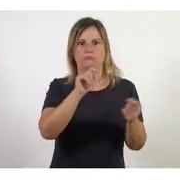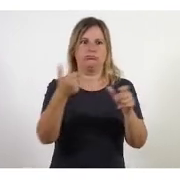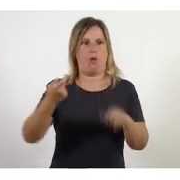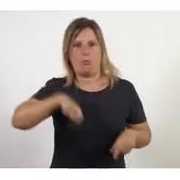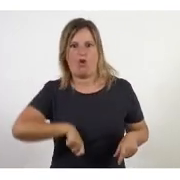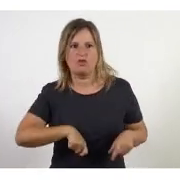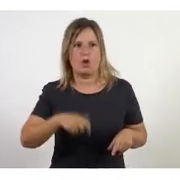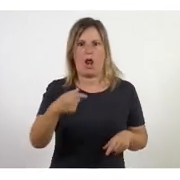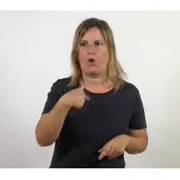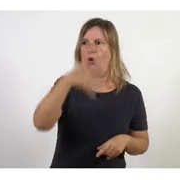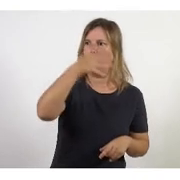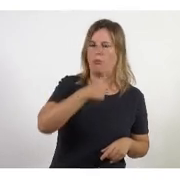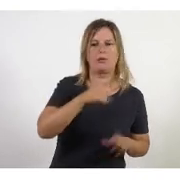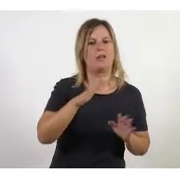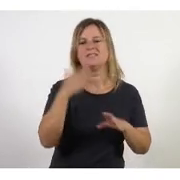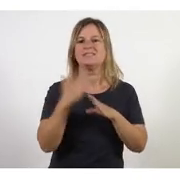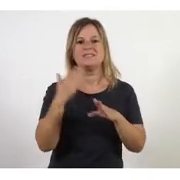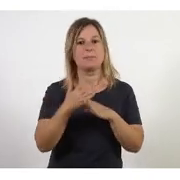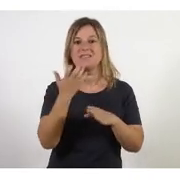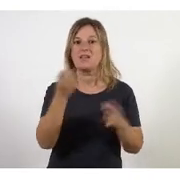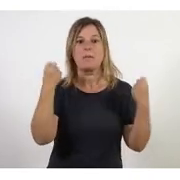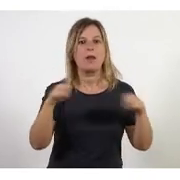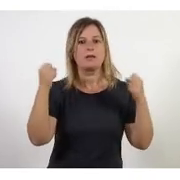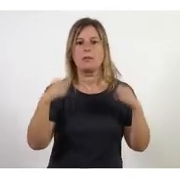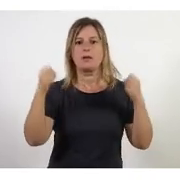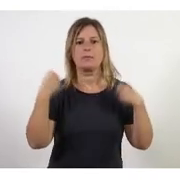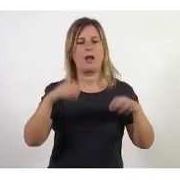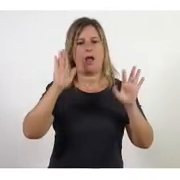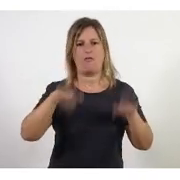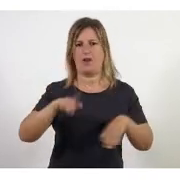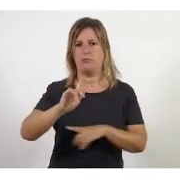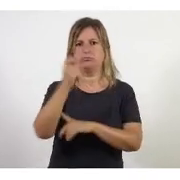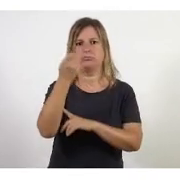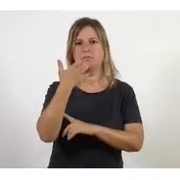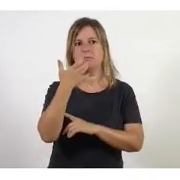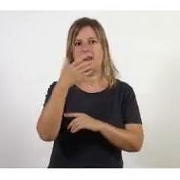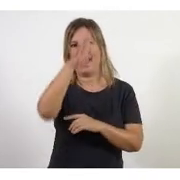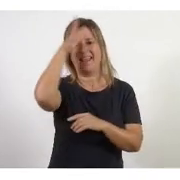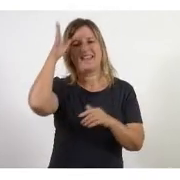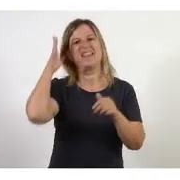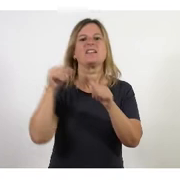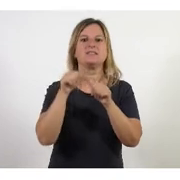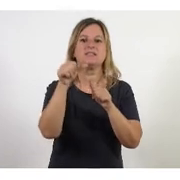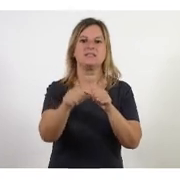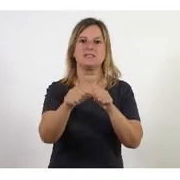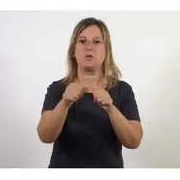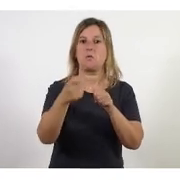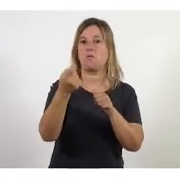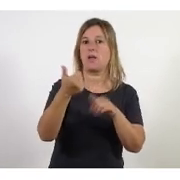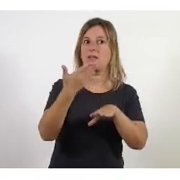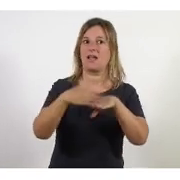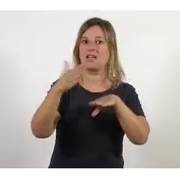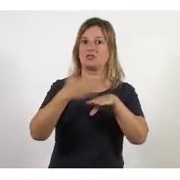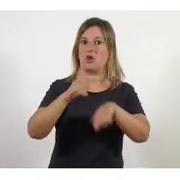pràctica, tot surt millor. És a dir, practiqueu. Ara que ve l'estiu, no?, que tenim, espero, una miqueta més de temps a l'aire